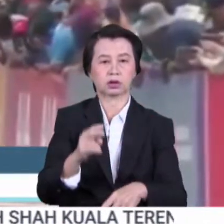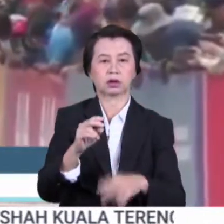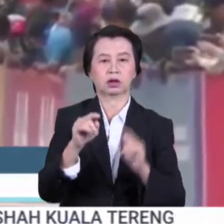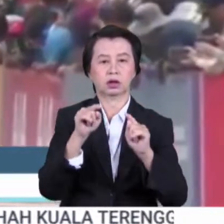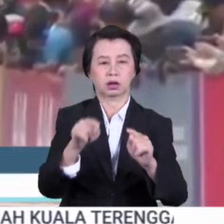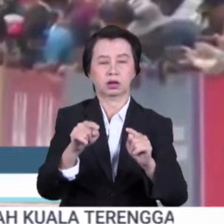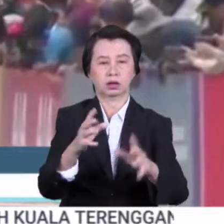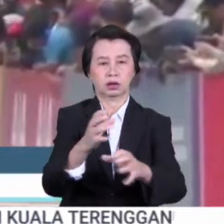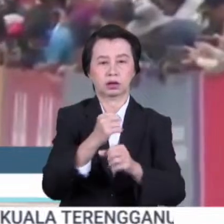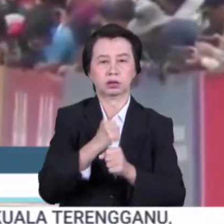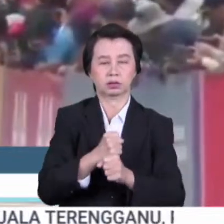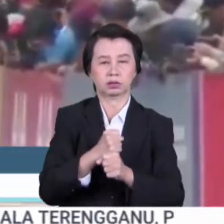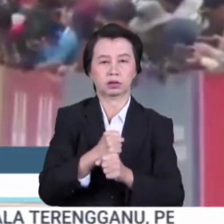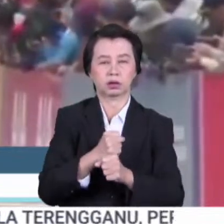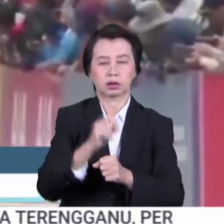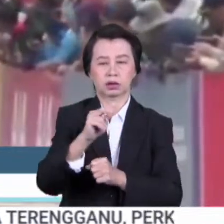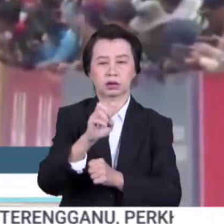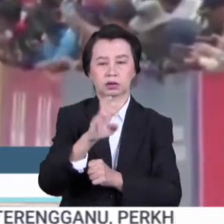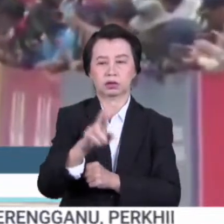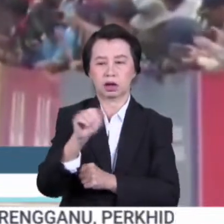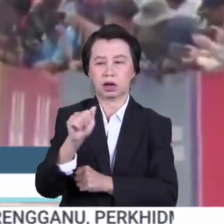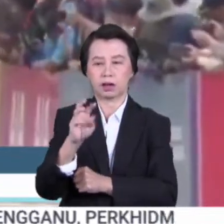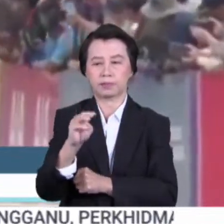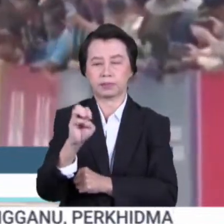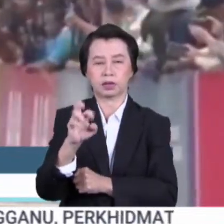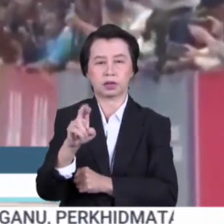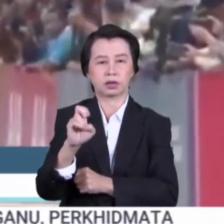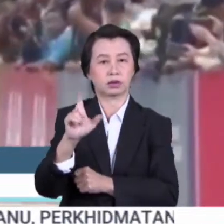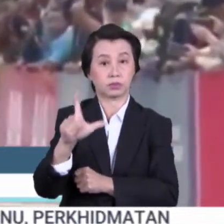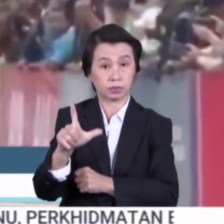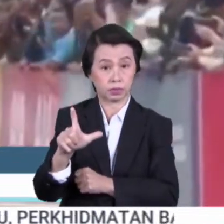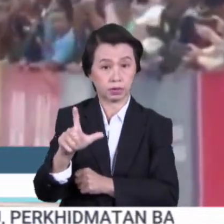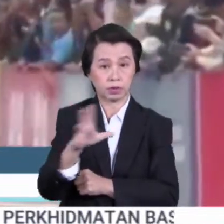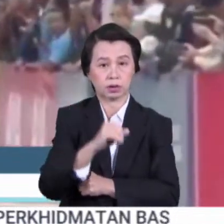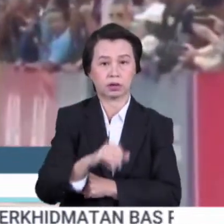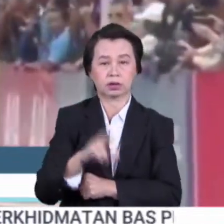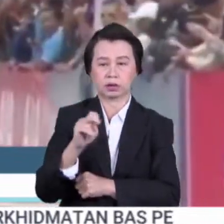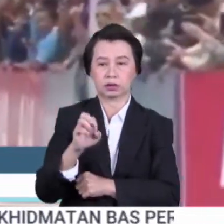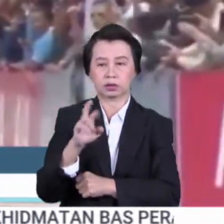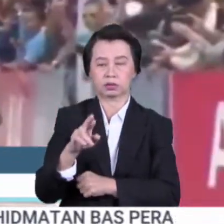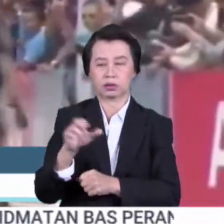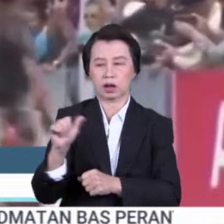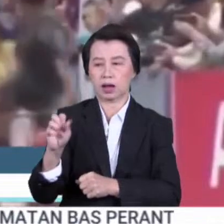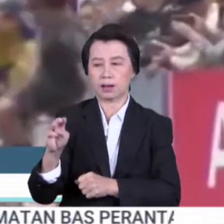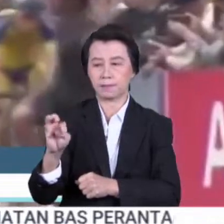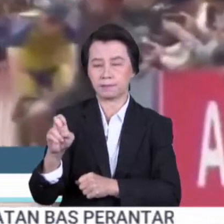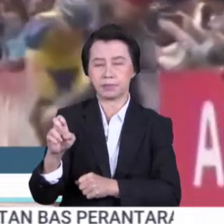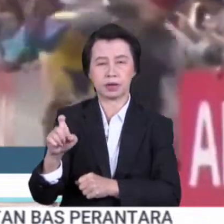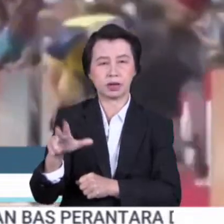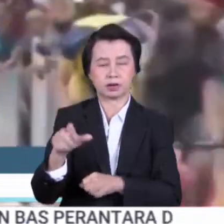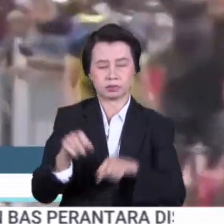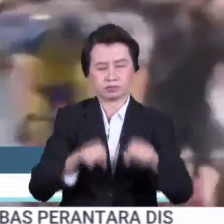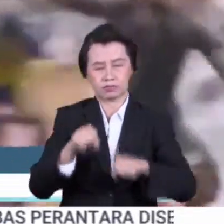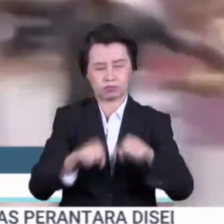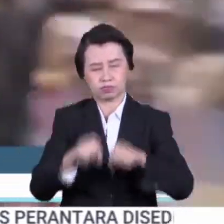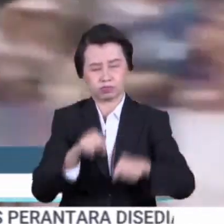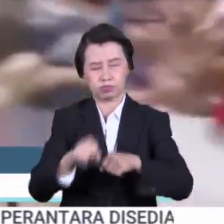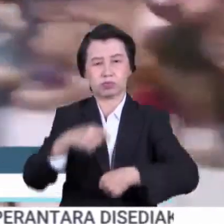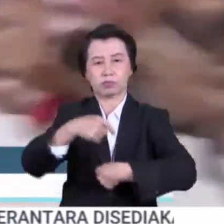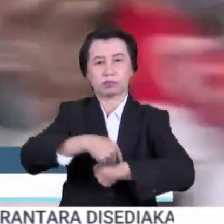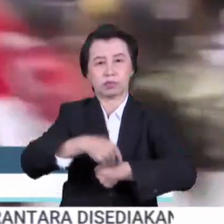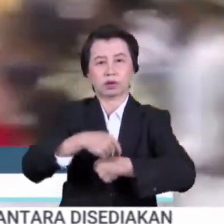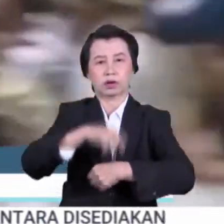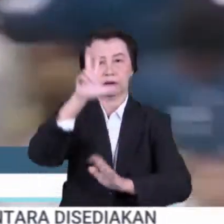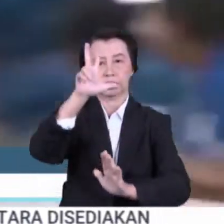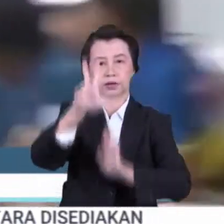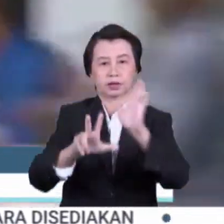berkenaan dihadiahkan oleh Nur Amirul Fakhruddin Marzuki. Nur Amirul menamatkan saingan tersebut dengan catatan masa